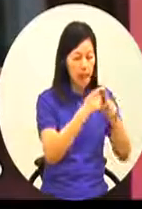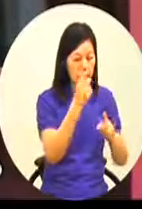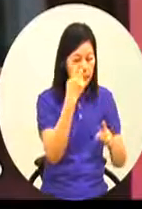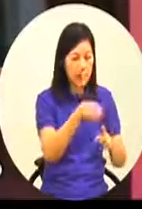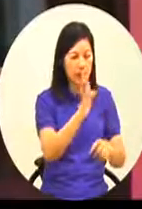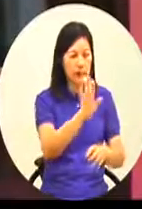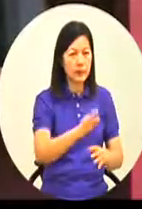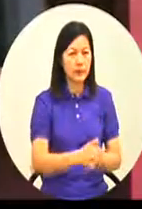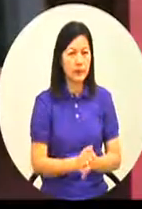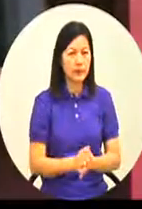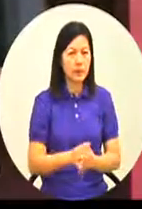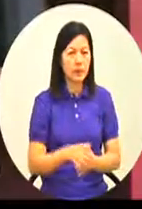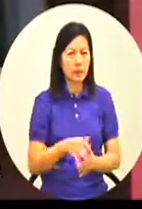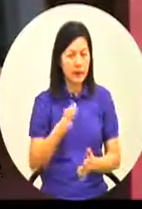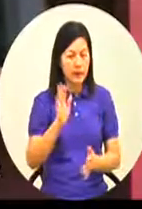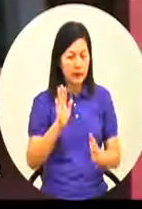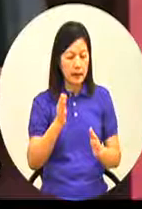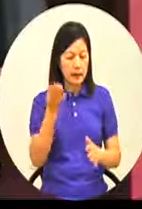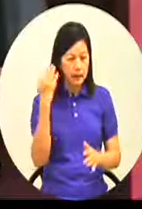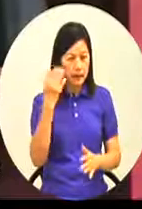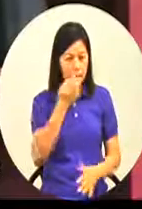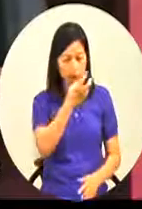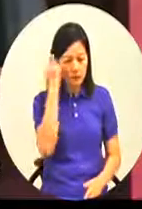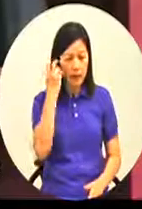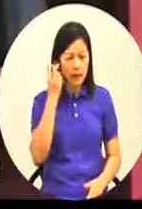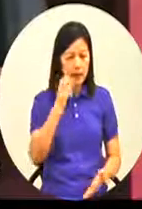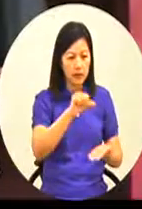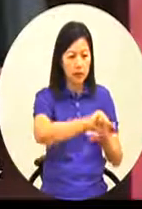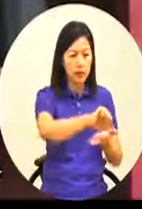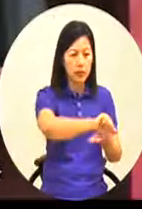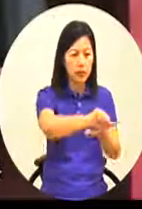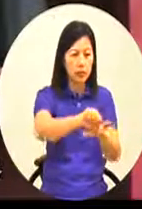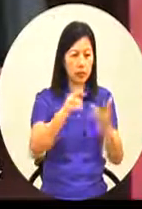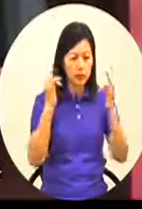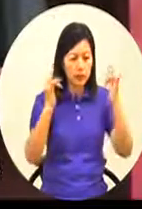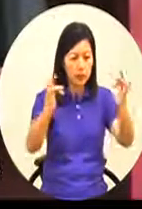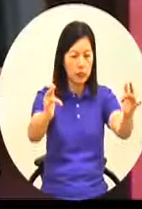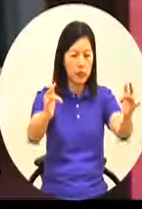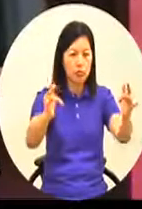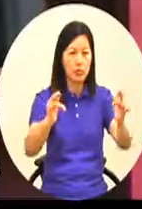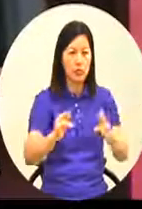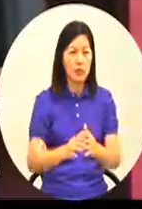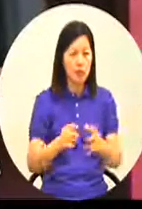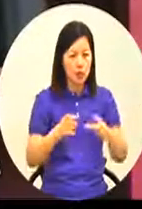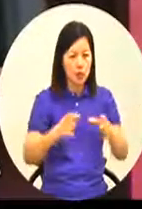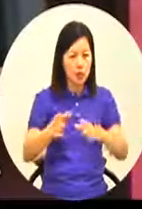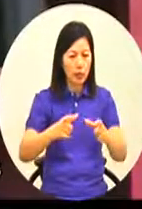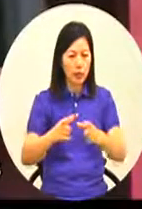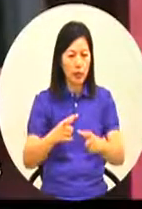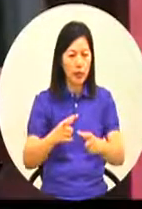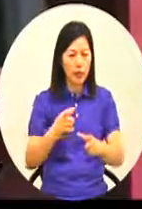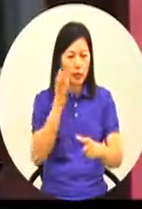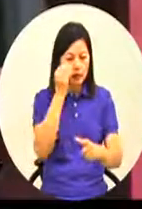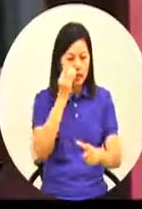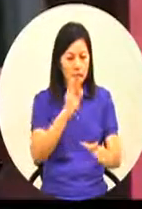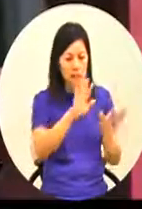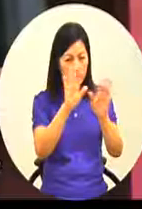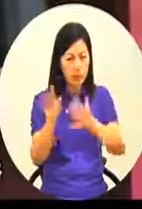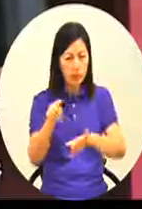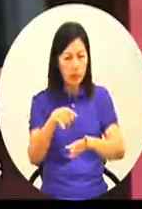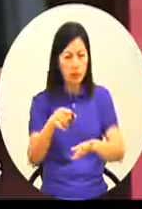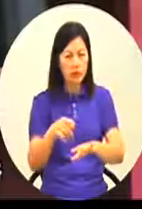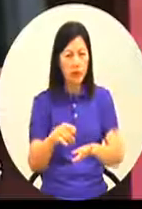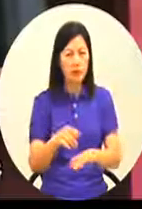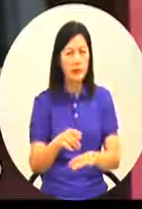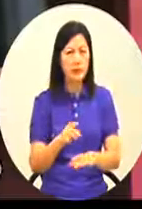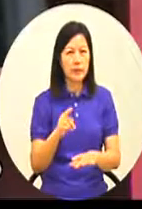现有一些我们栽种的这些路树跟公园的景观的路树有一些就是不织布没